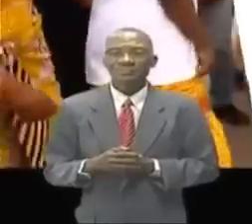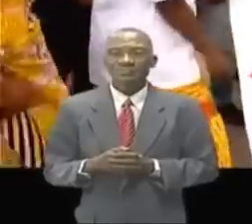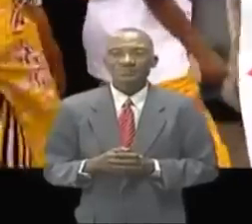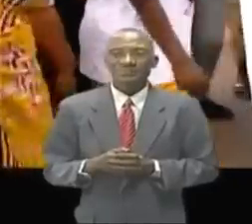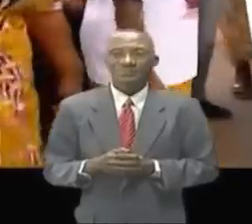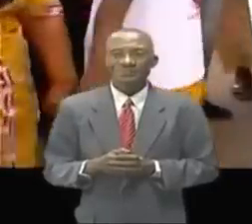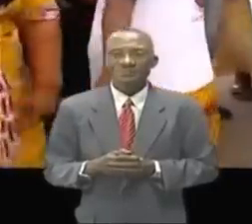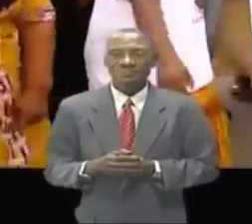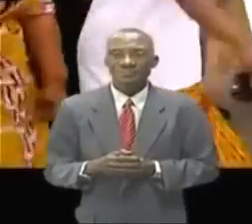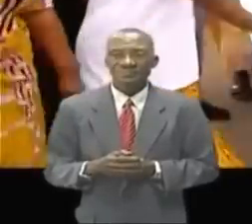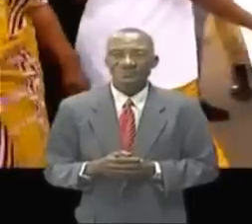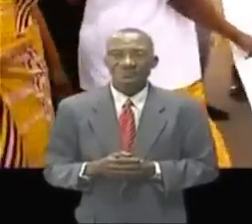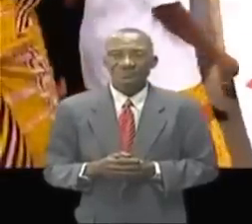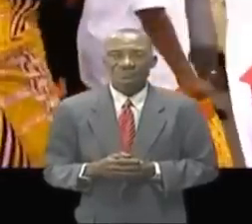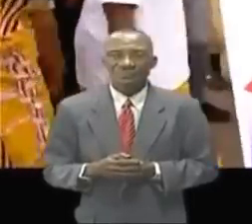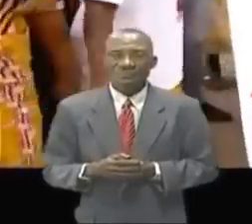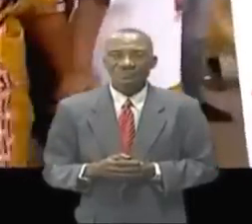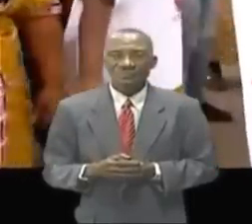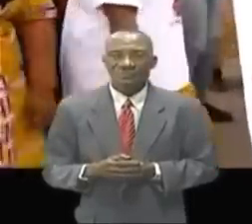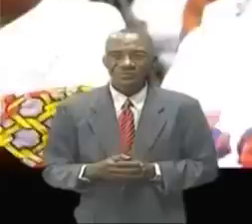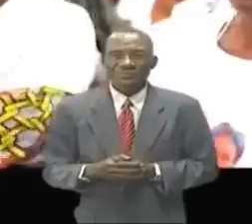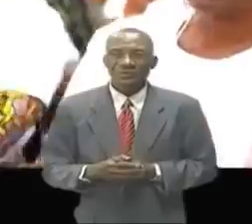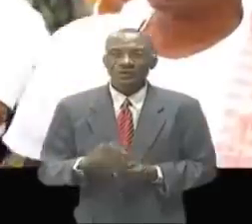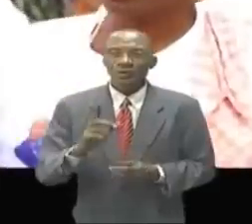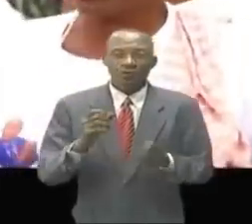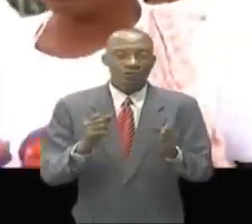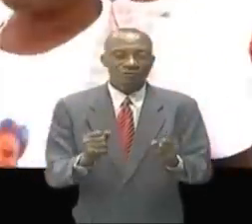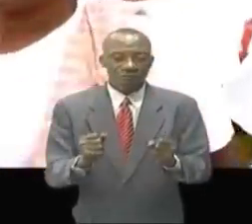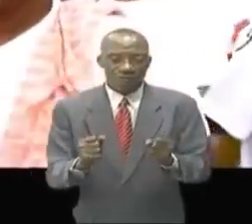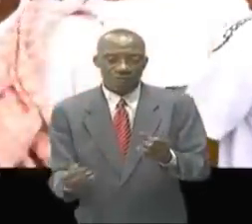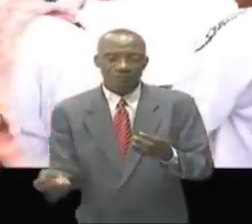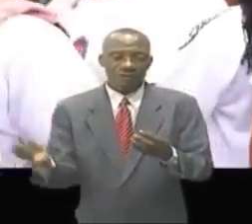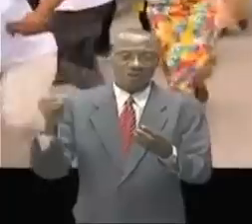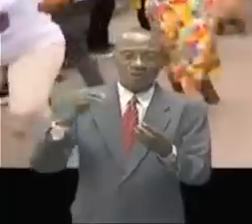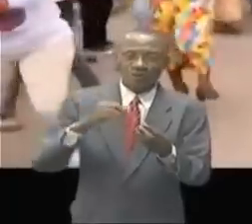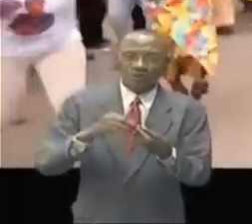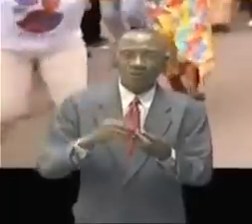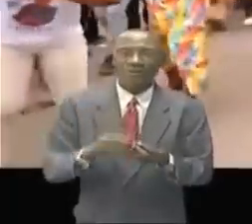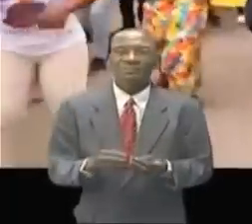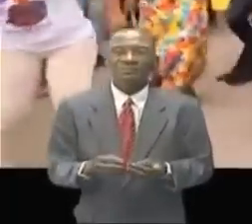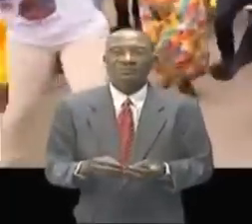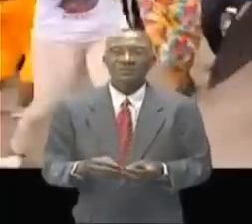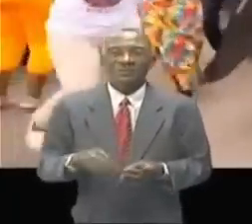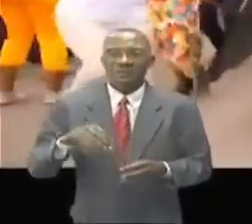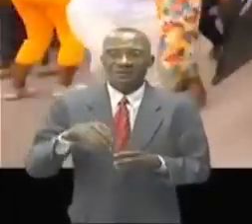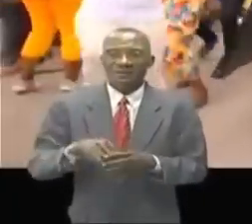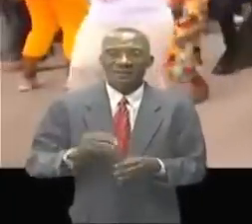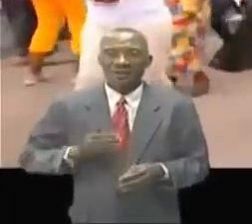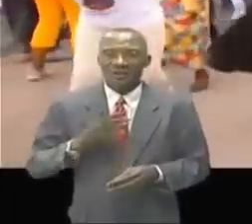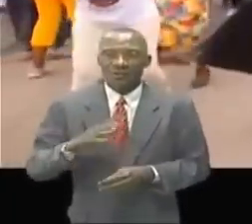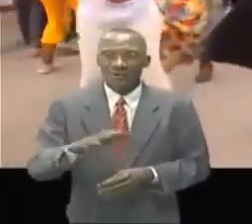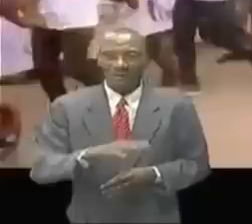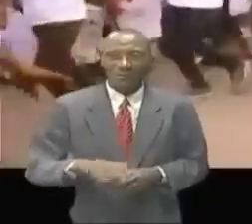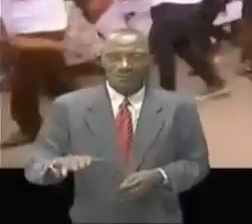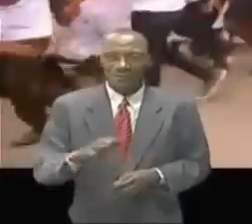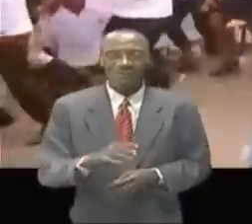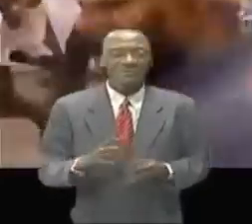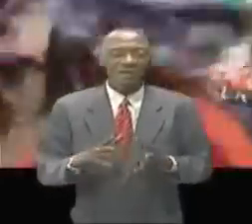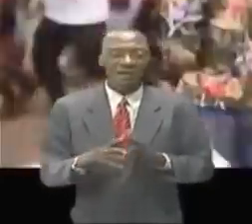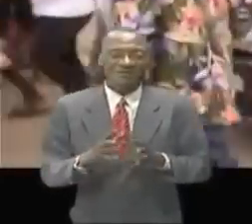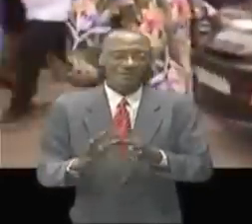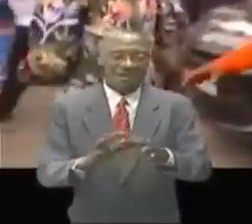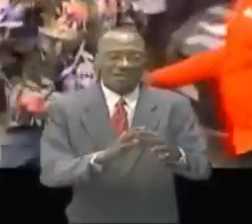Cet emploi de plus, une force supplémentaire à la lutte pour les progrès du pays menée depuis un temps par l'Alliance des